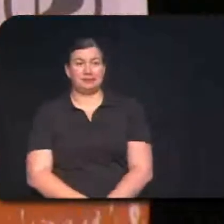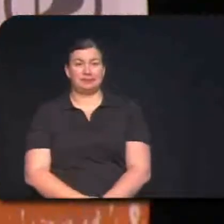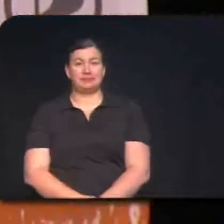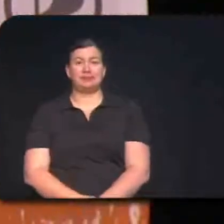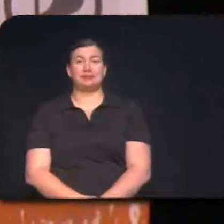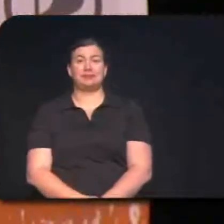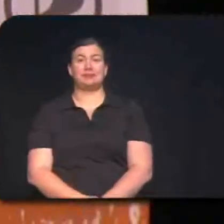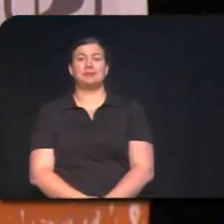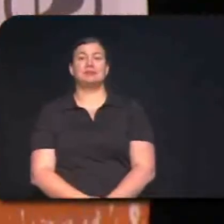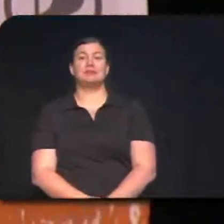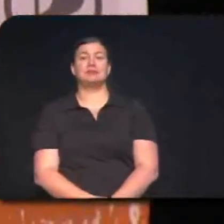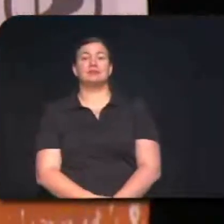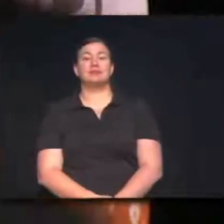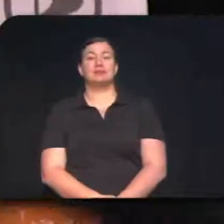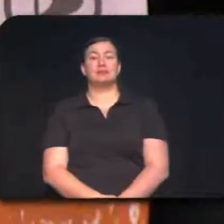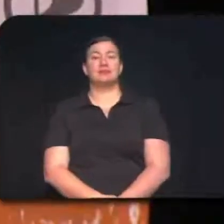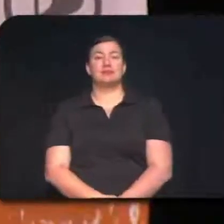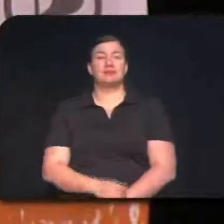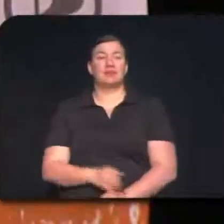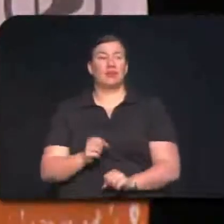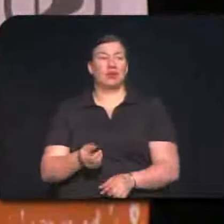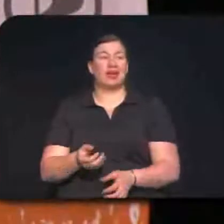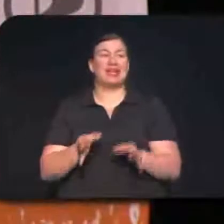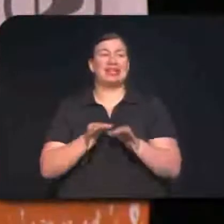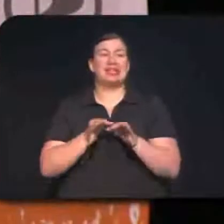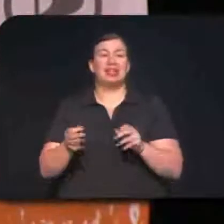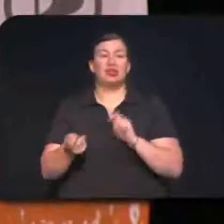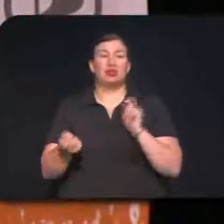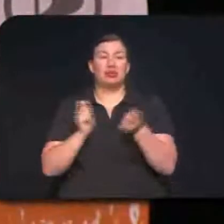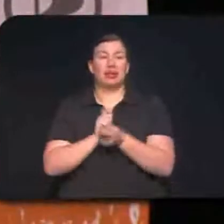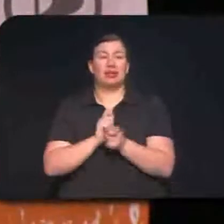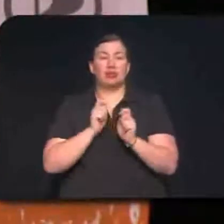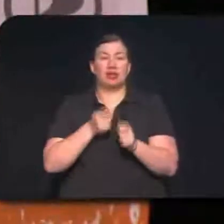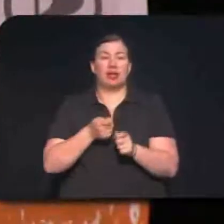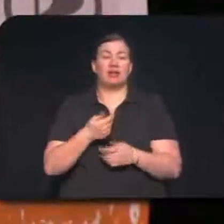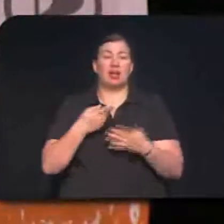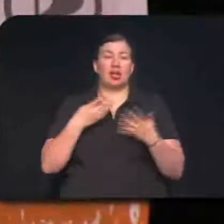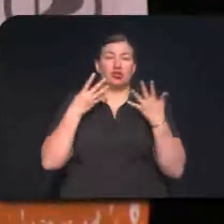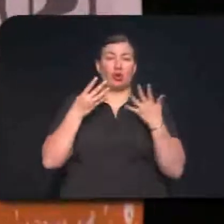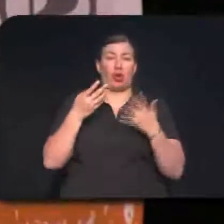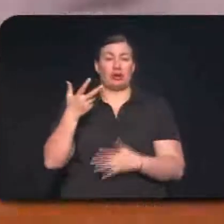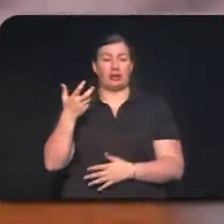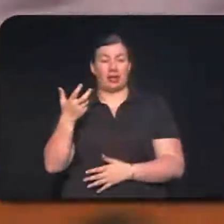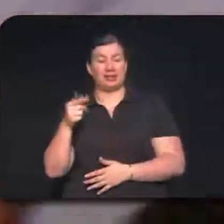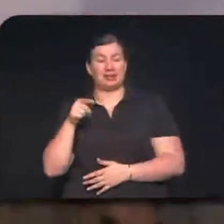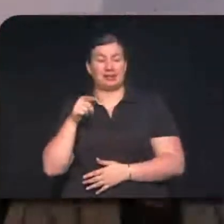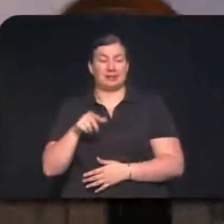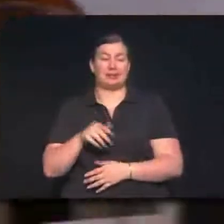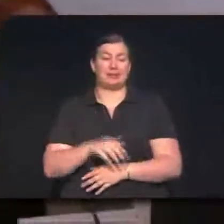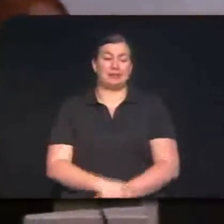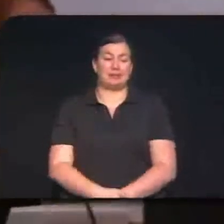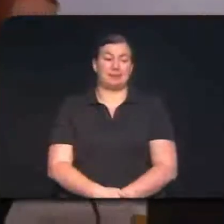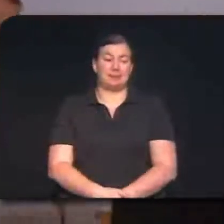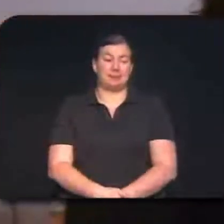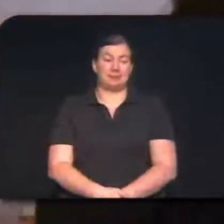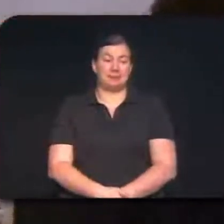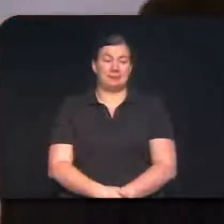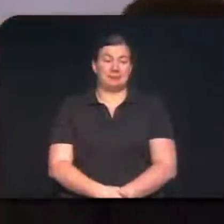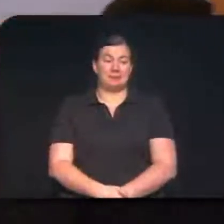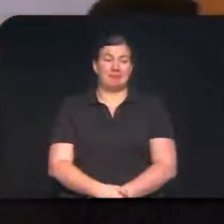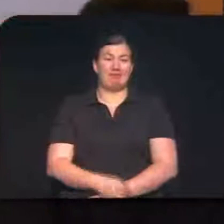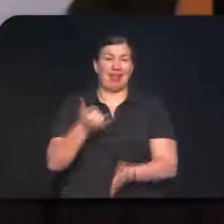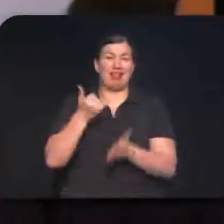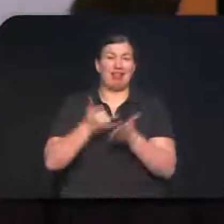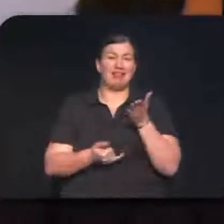so wir kommen zum satzungsänderungsantrag 39 Mitgliederentscheid mittels dezentral aufgestellter Urnen das